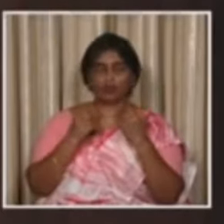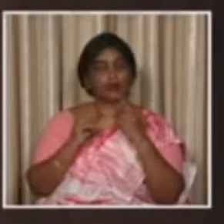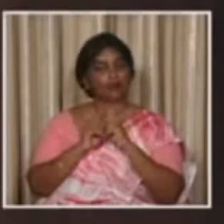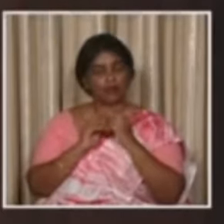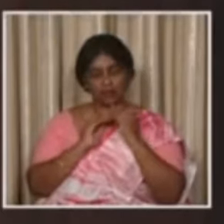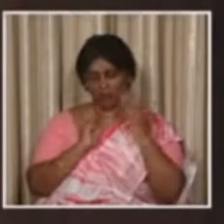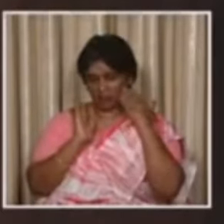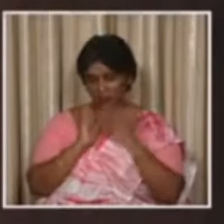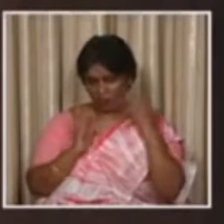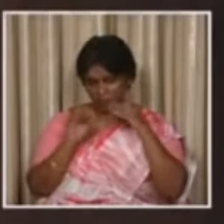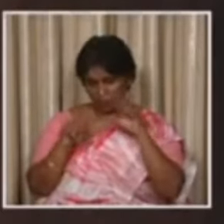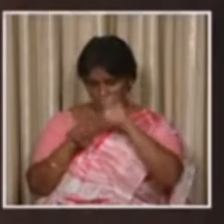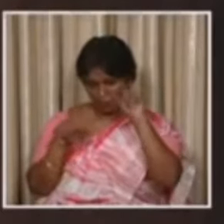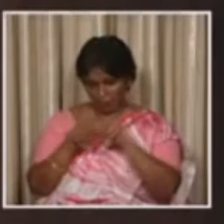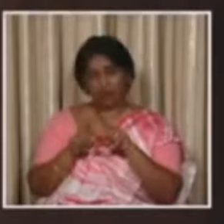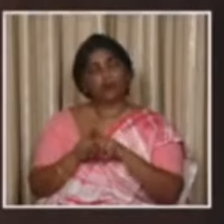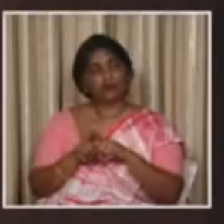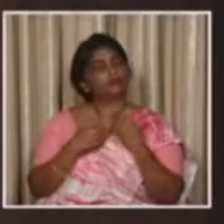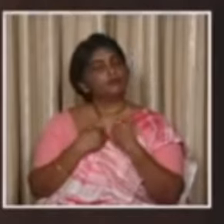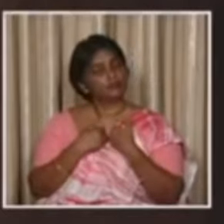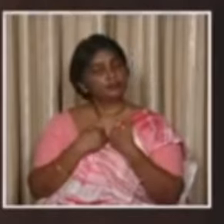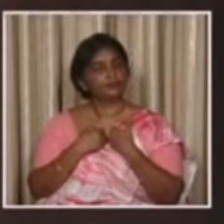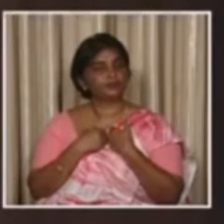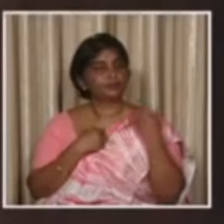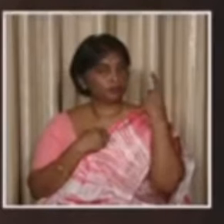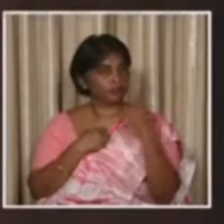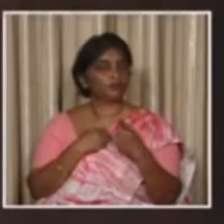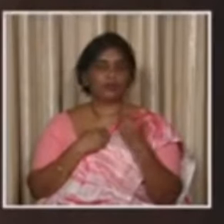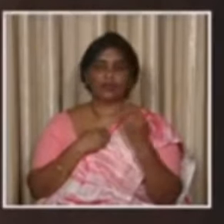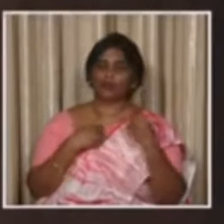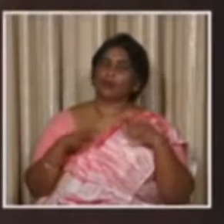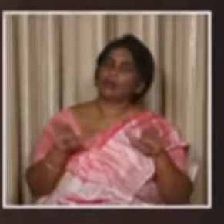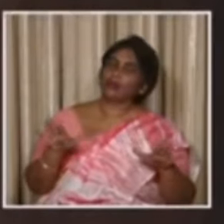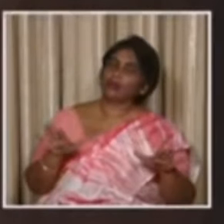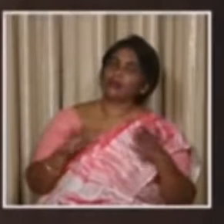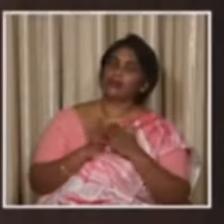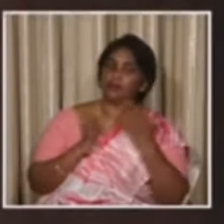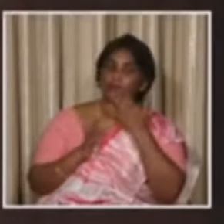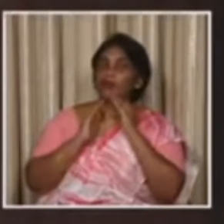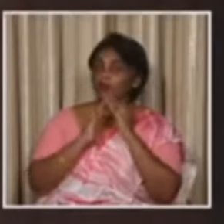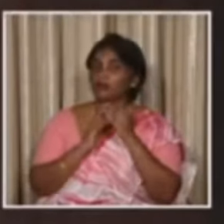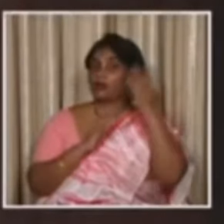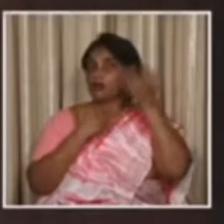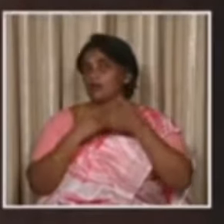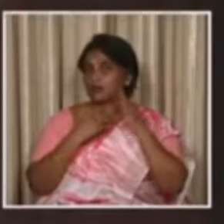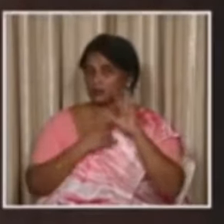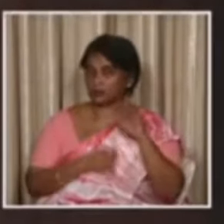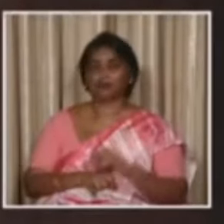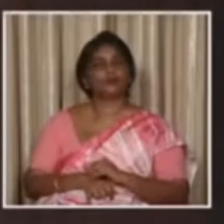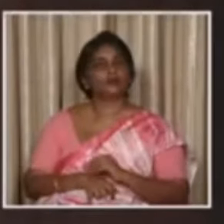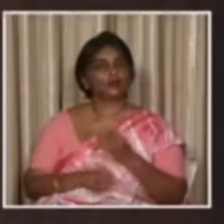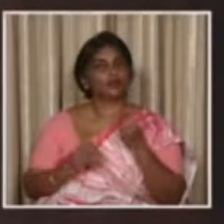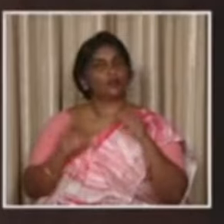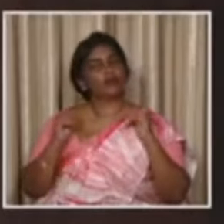ප්‍රමාණයක් ලෝකයේ අනෙක් රටවලට අපි ගියාම අපිට ගිහිල්ලා ටිකක් ගිමන් ඇරලා ඉන්න පුළුවන් තැන් ඕන තරම් ඒගොල්ලෝ හදලා තියෙනවා. කියලා